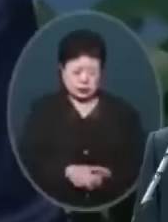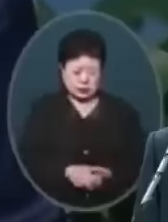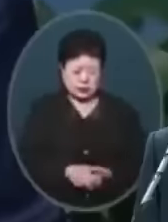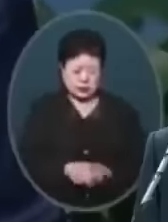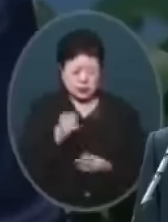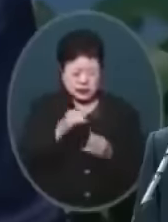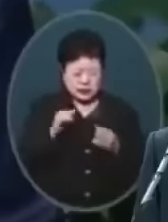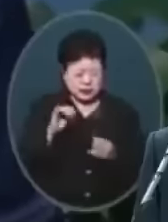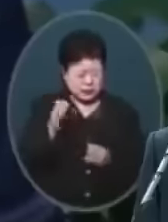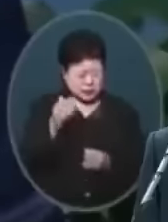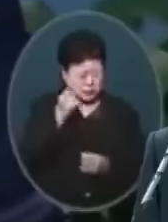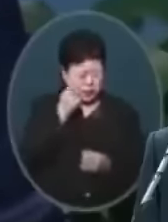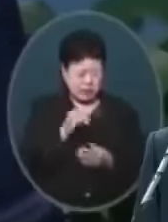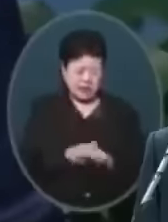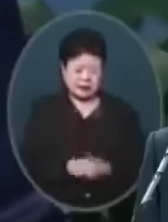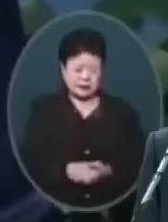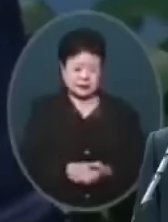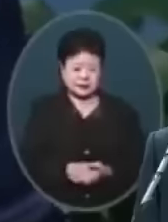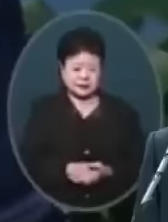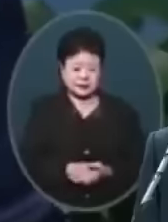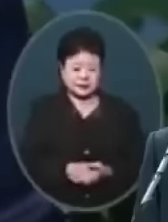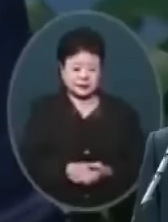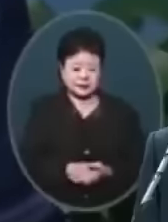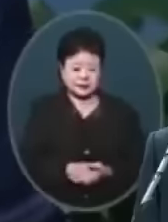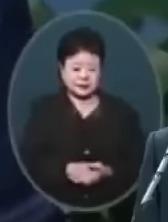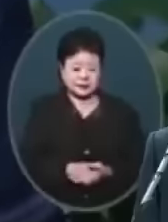훌륭한 사람이 될 수 없다는 것입니다.